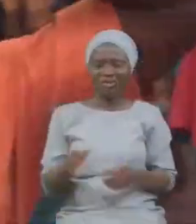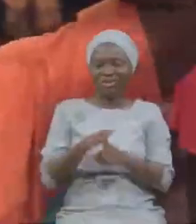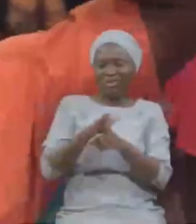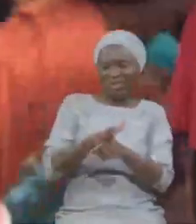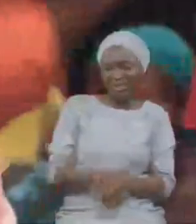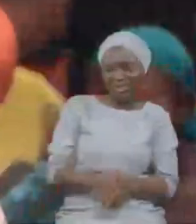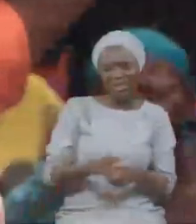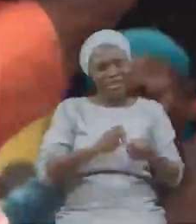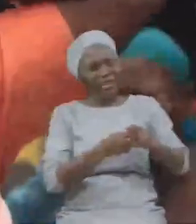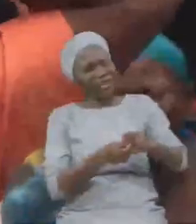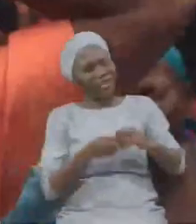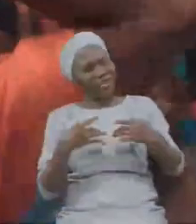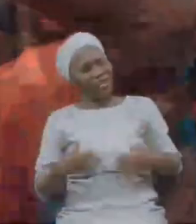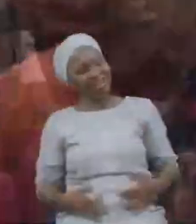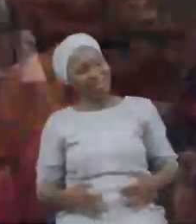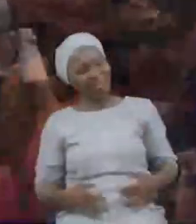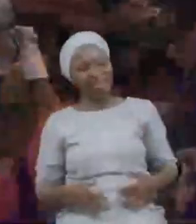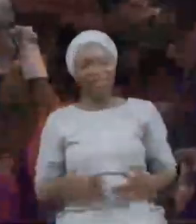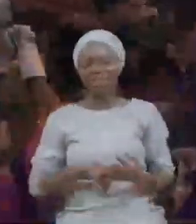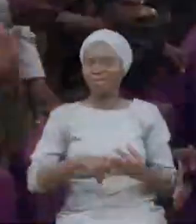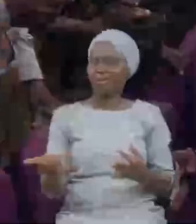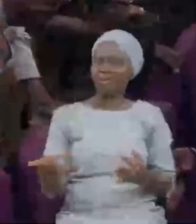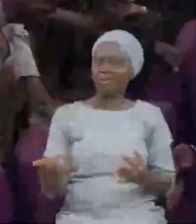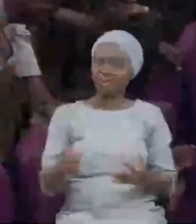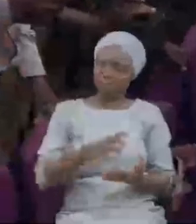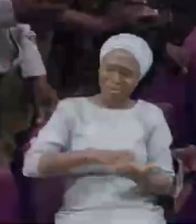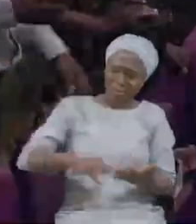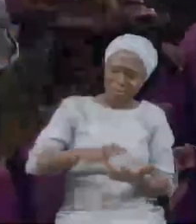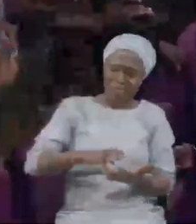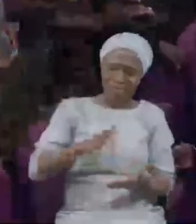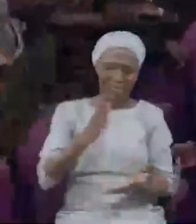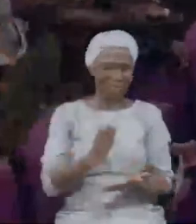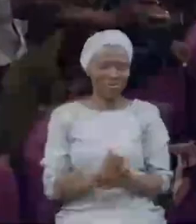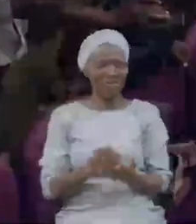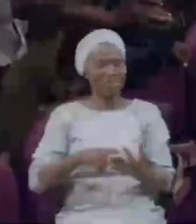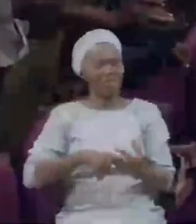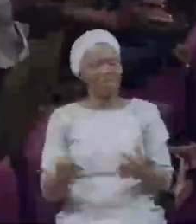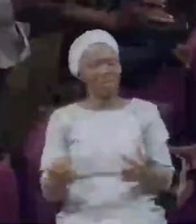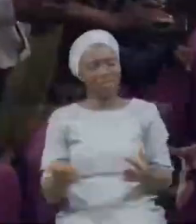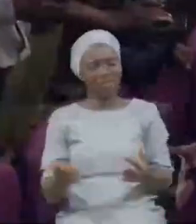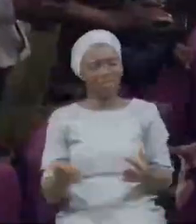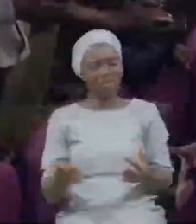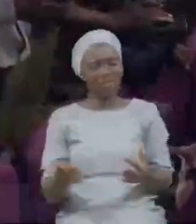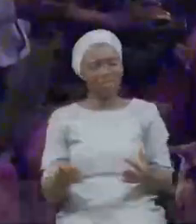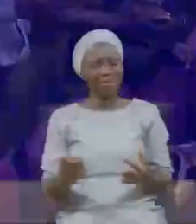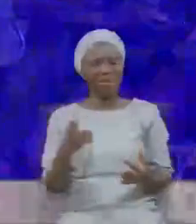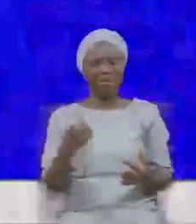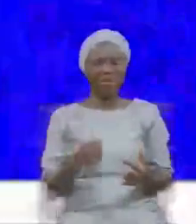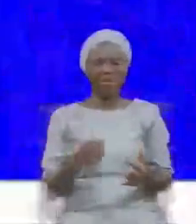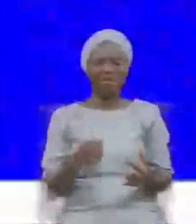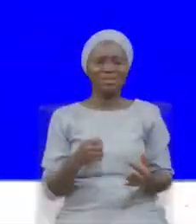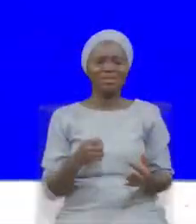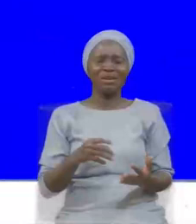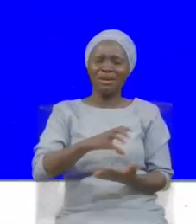Le stress et la détresse ôtée, la confusion ôtée de votre vie, le conflit